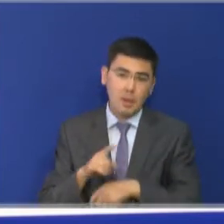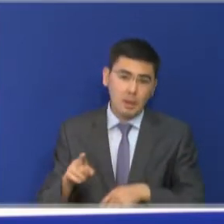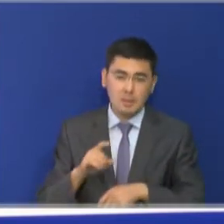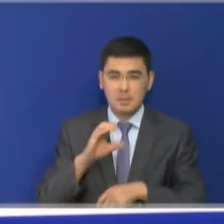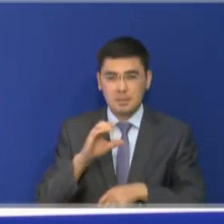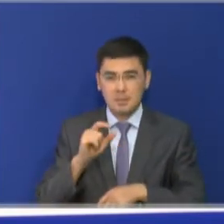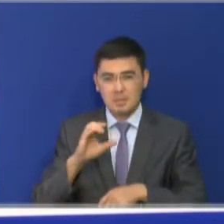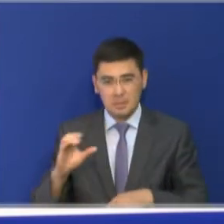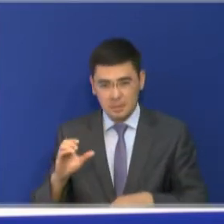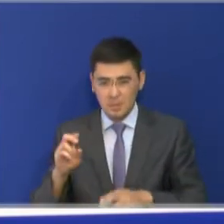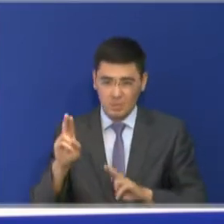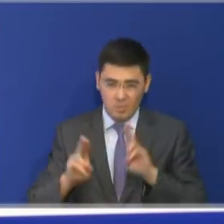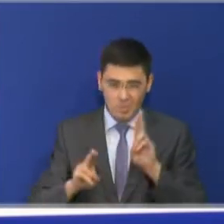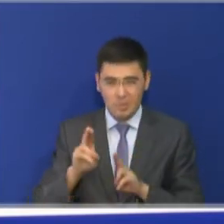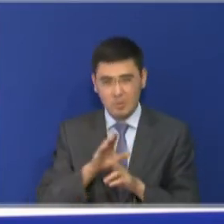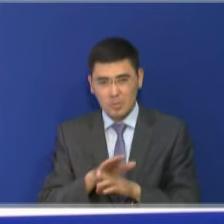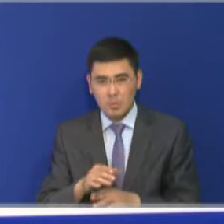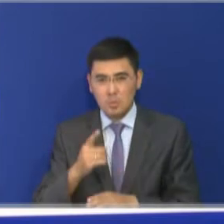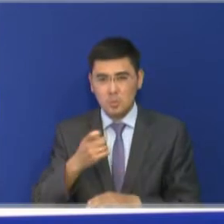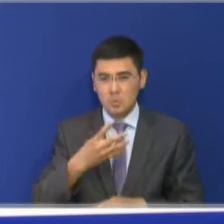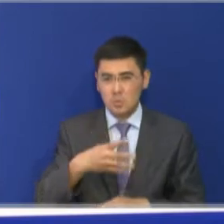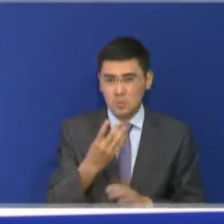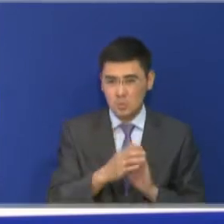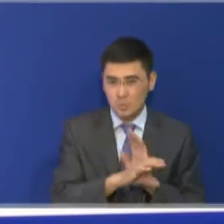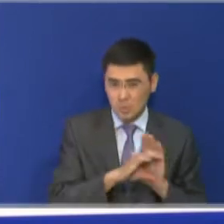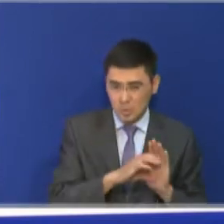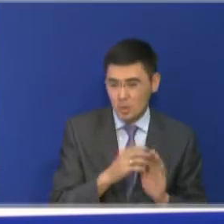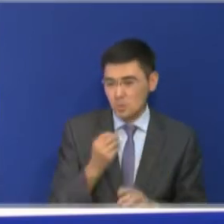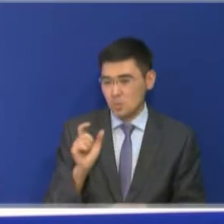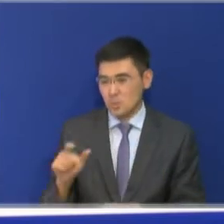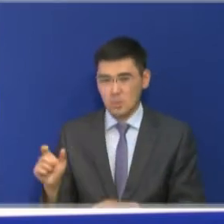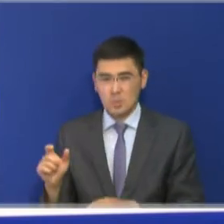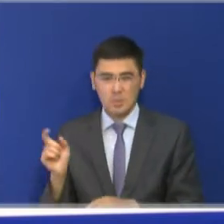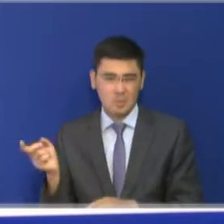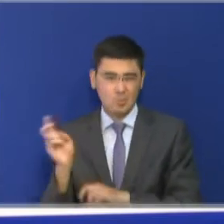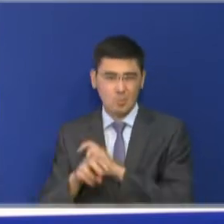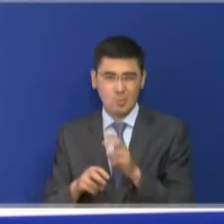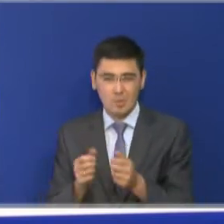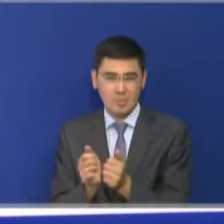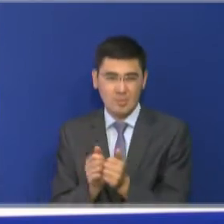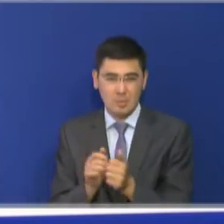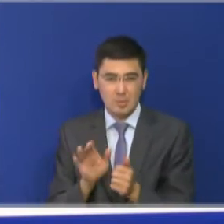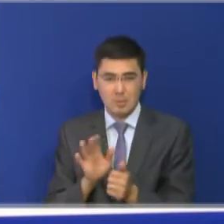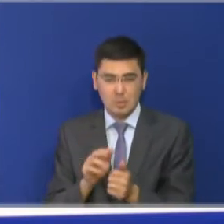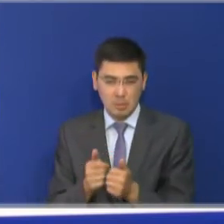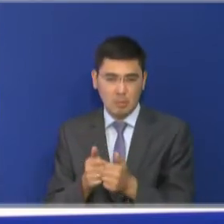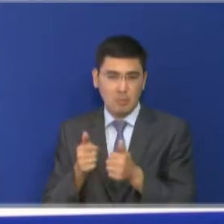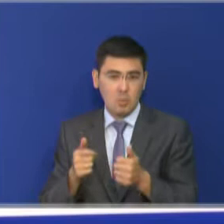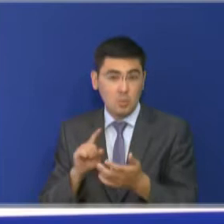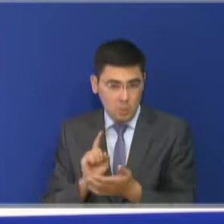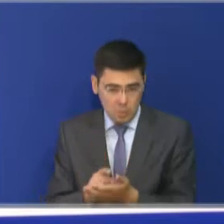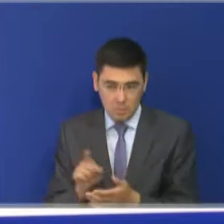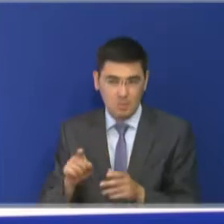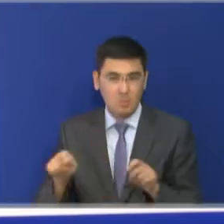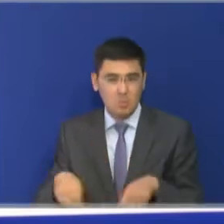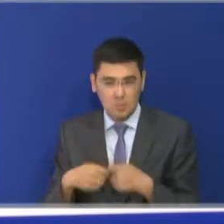санитарлық дезинфекциялық режимнің бұзылуы 144, келушілер арасындағы әлеуметтік қашықтың бұзылуы 53, маска режимін